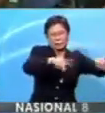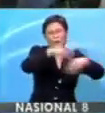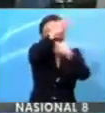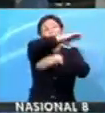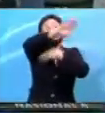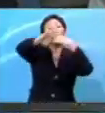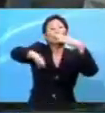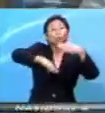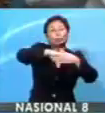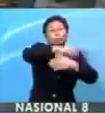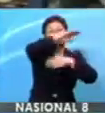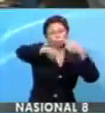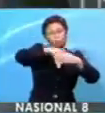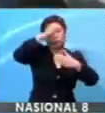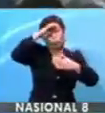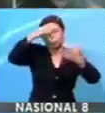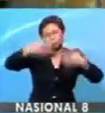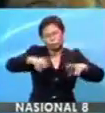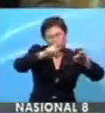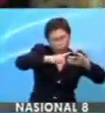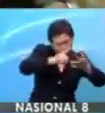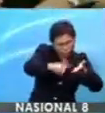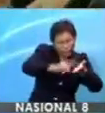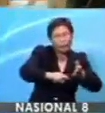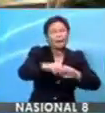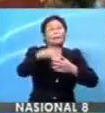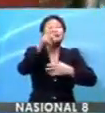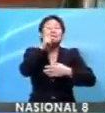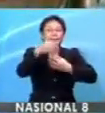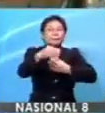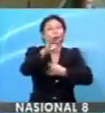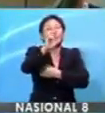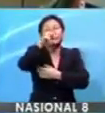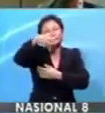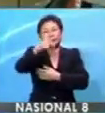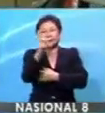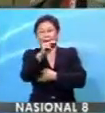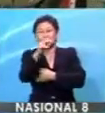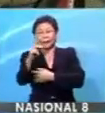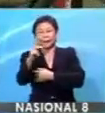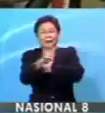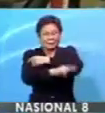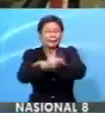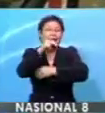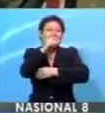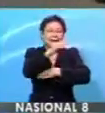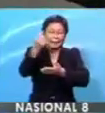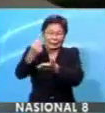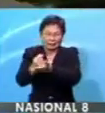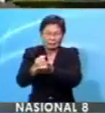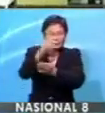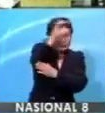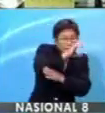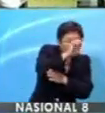negeri itu telah diperiksa di Kedah pejabat perdagangan dalam negeri koperasi dan kepenggunaan negeri itu dan kastam akan